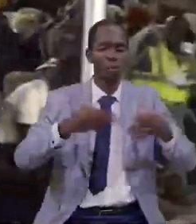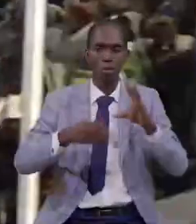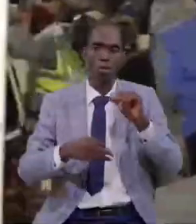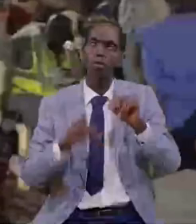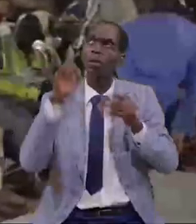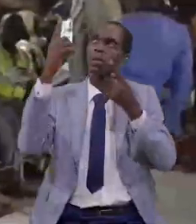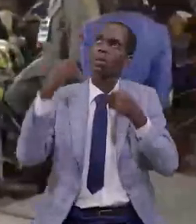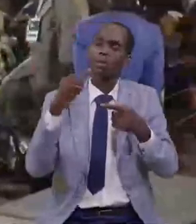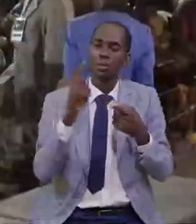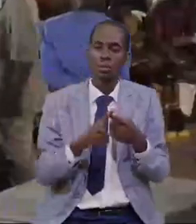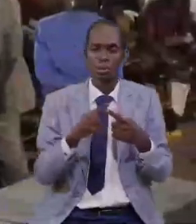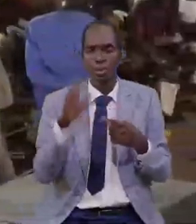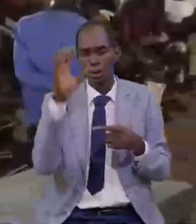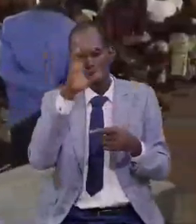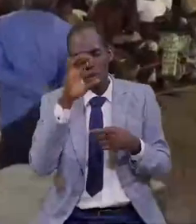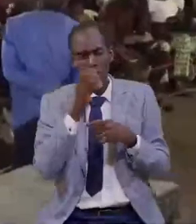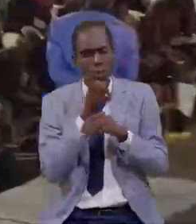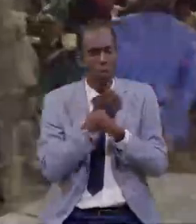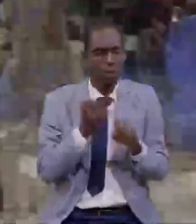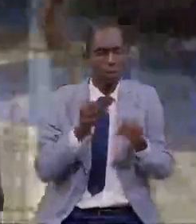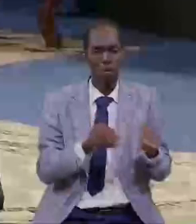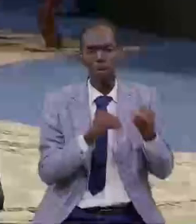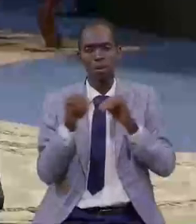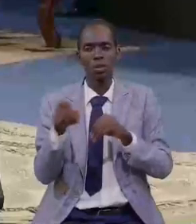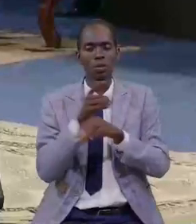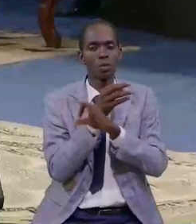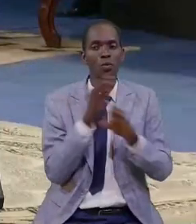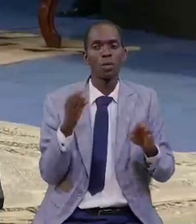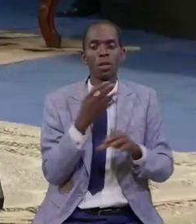est venu t'affranchir et tu